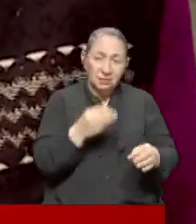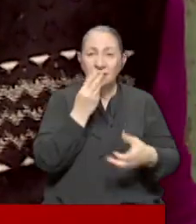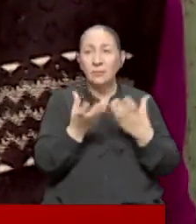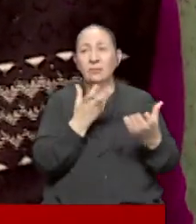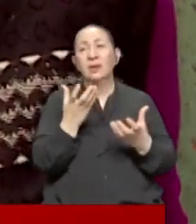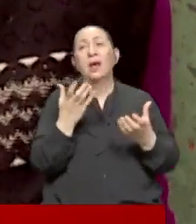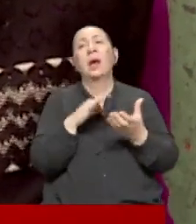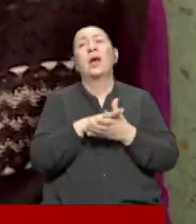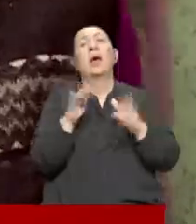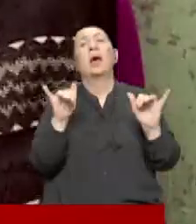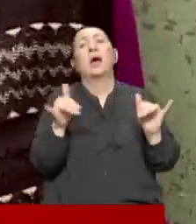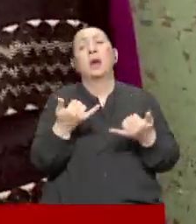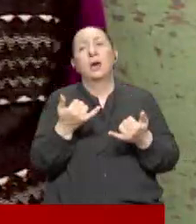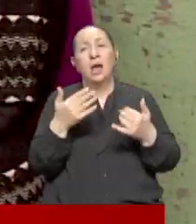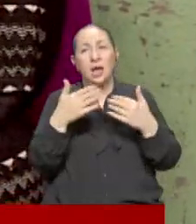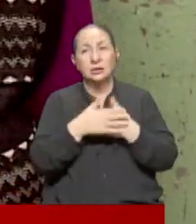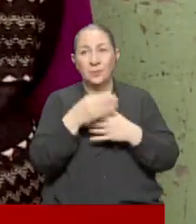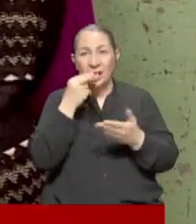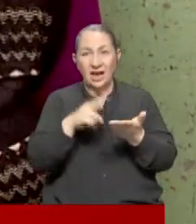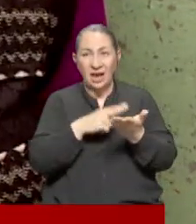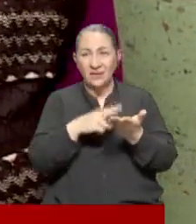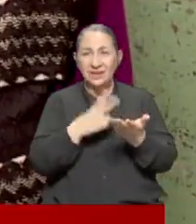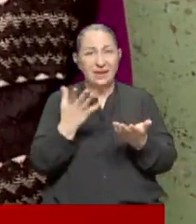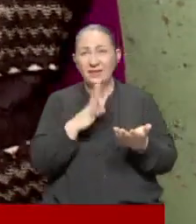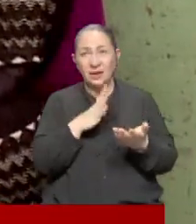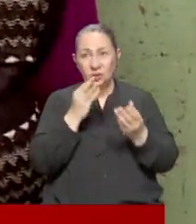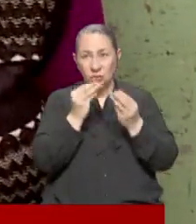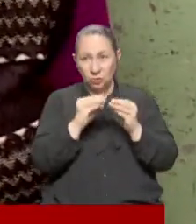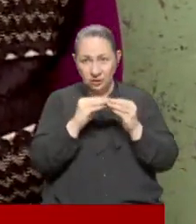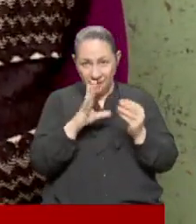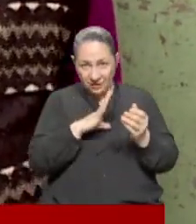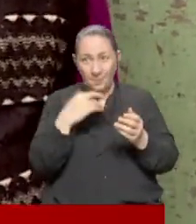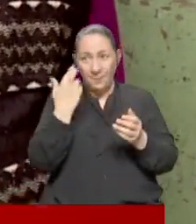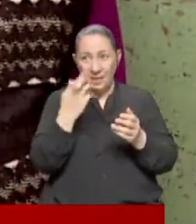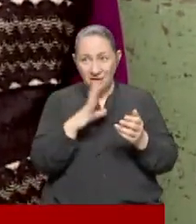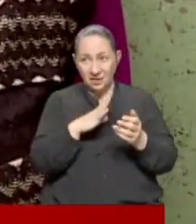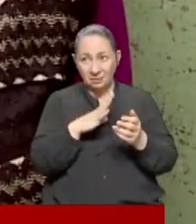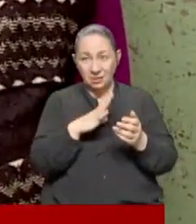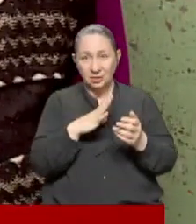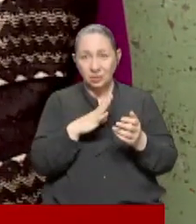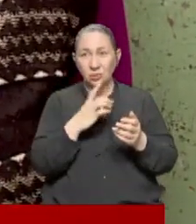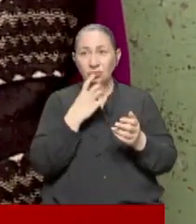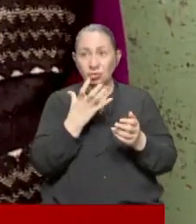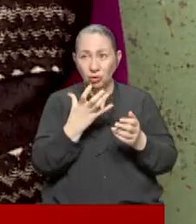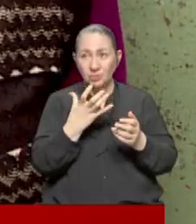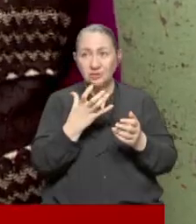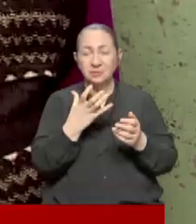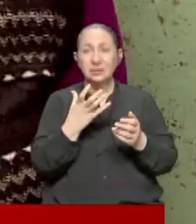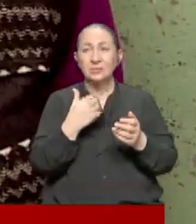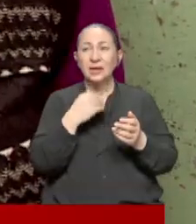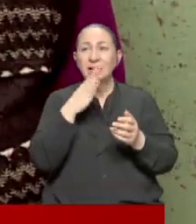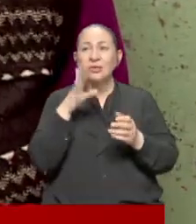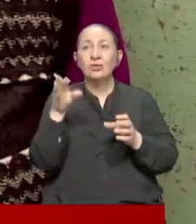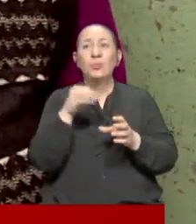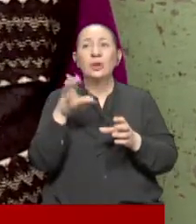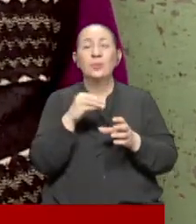yemek yapma yapacağım da arayıp Akşama kahvaltılık dediğinizde ne var Yumurta var mı peynir var mı domatesin vardır Ben